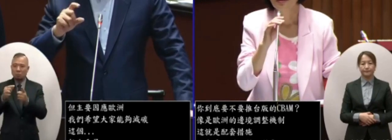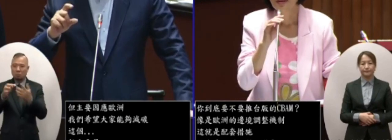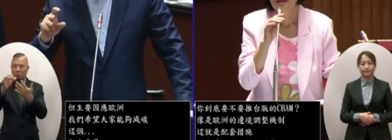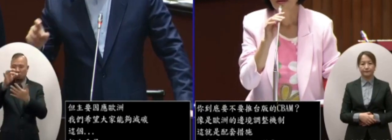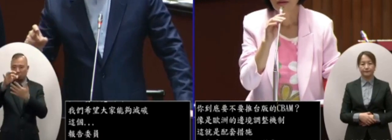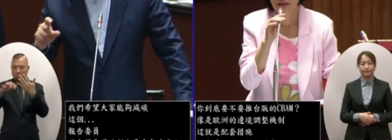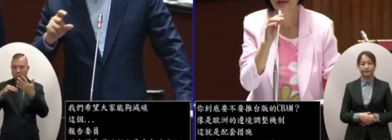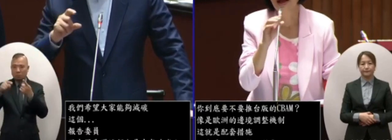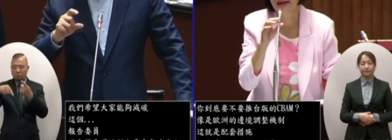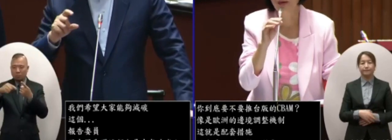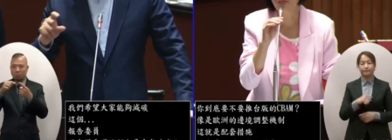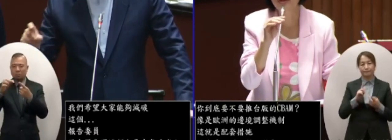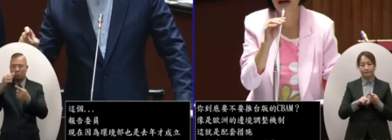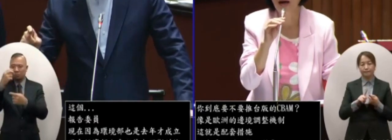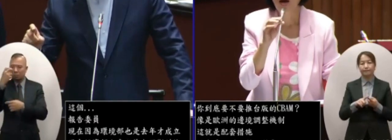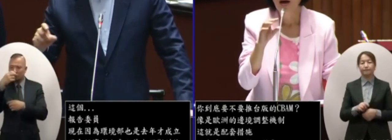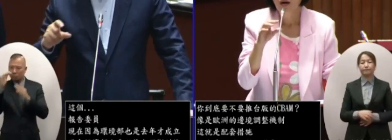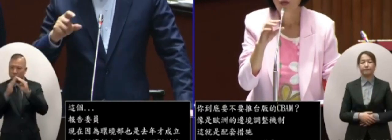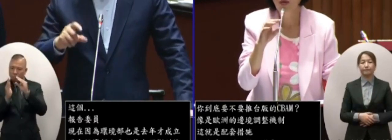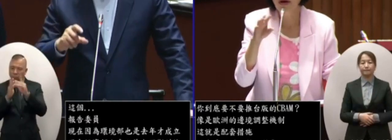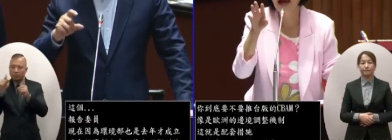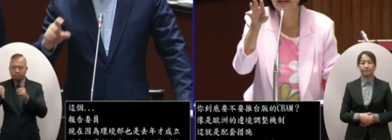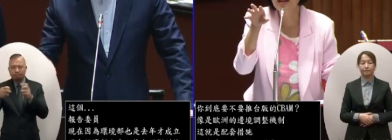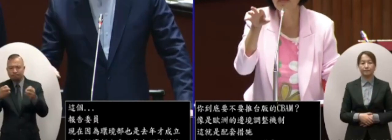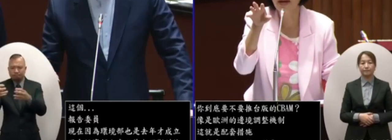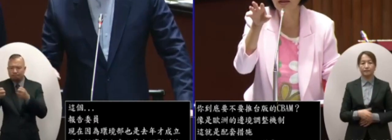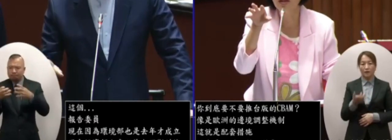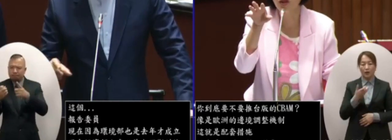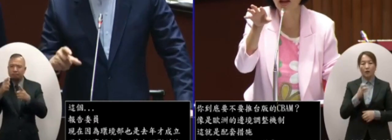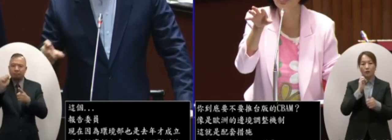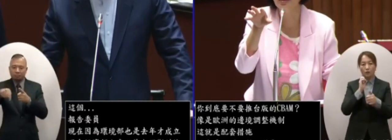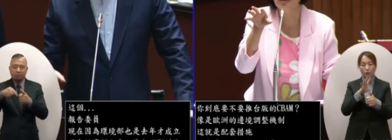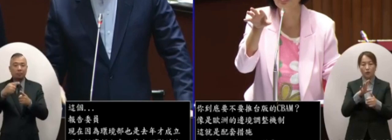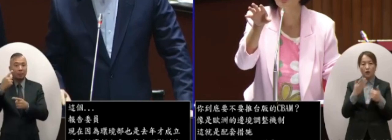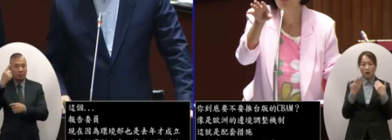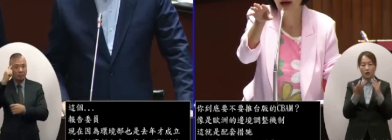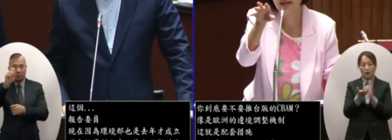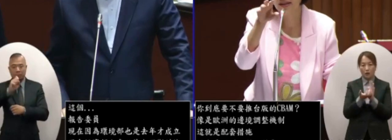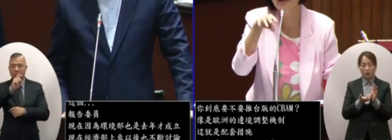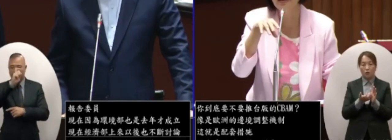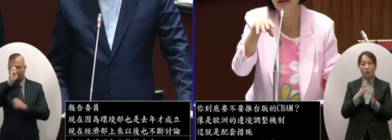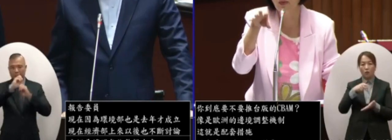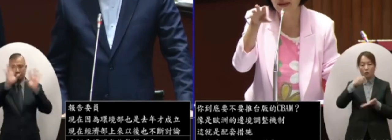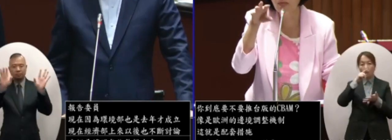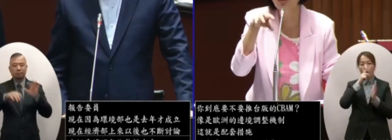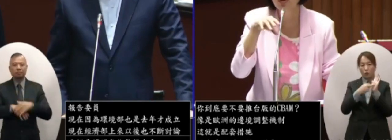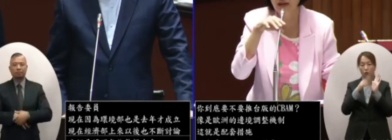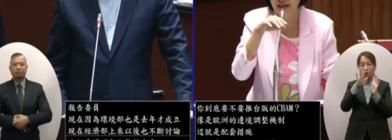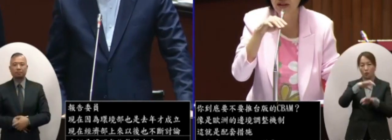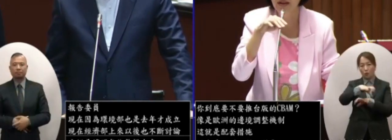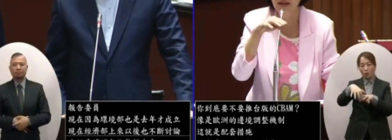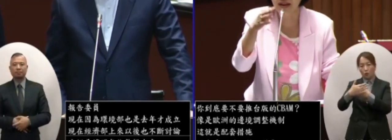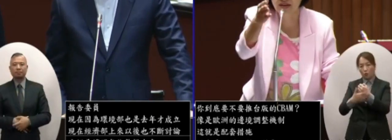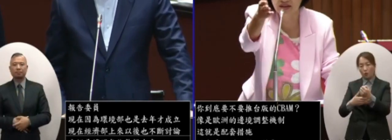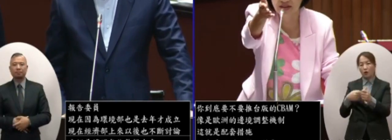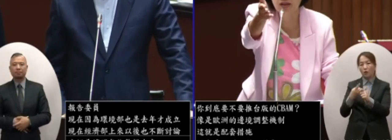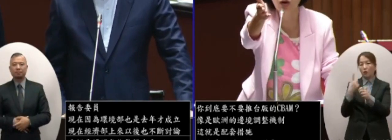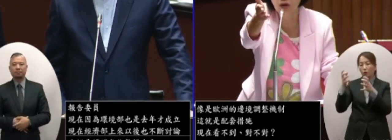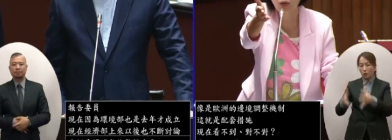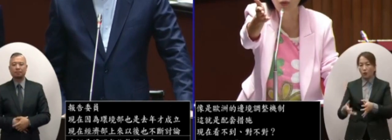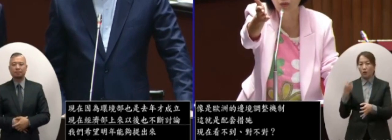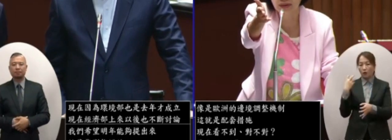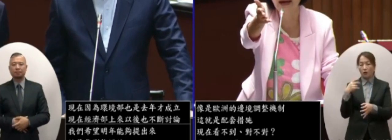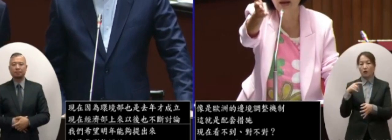是啦，对部长， 然后来服务我们所有国人。 我刚刚前提的环境部是去年才成立的，可是这就告诉打